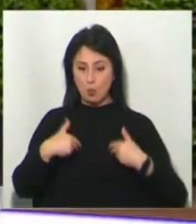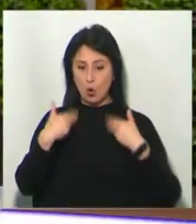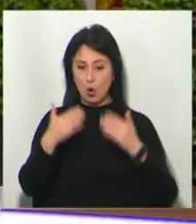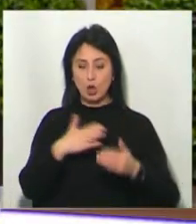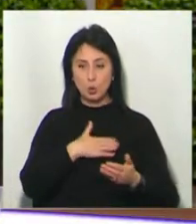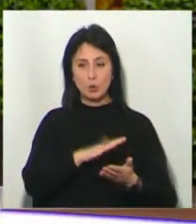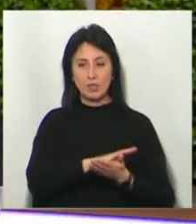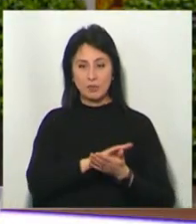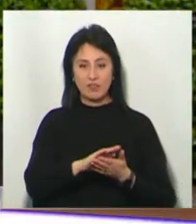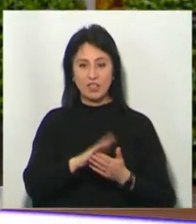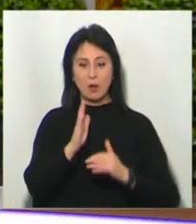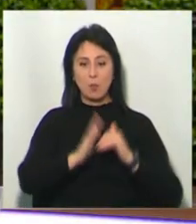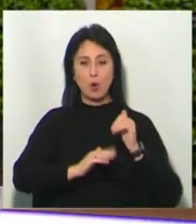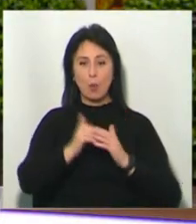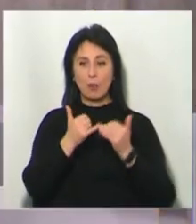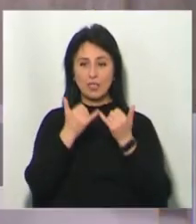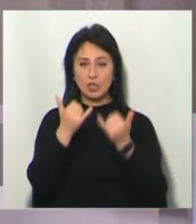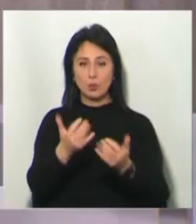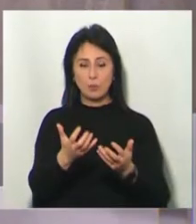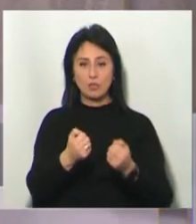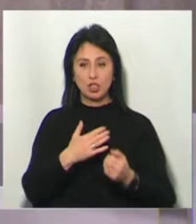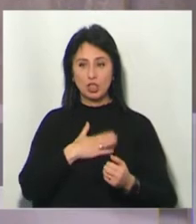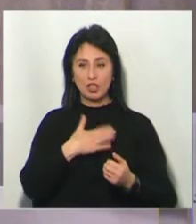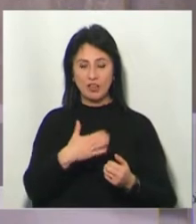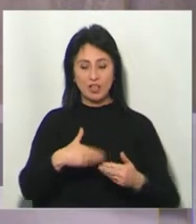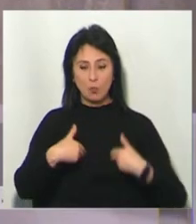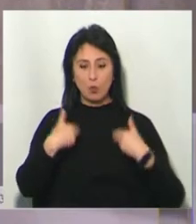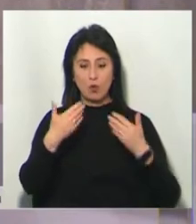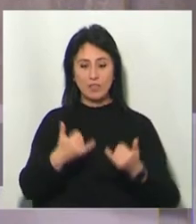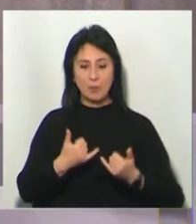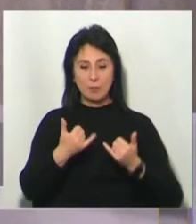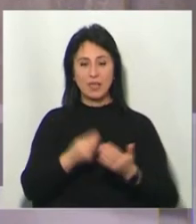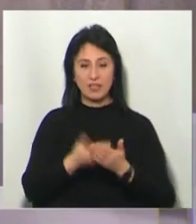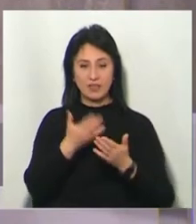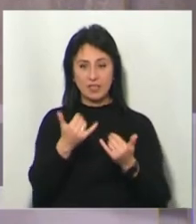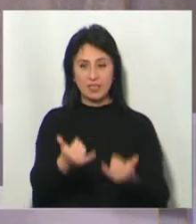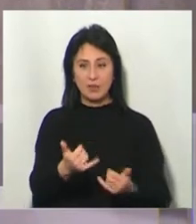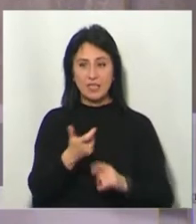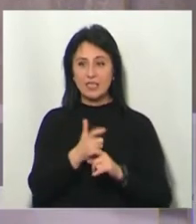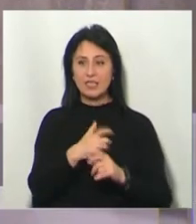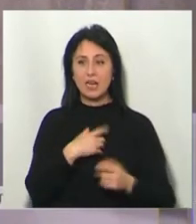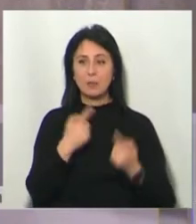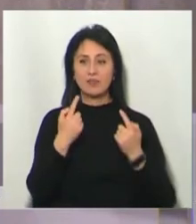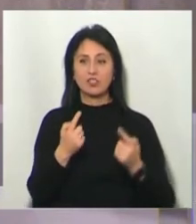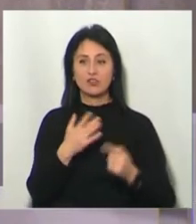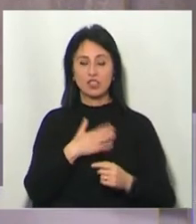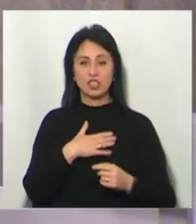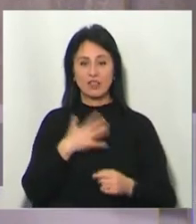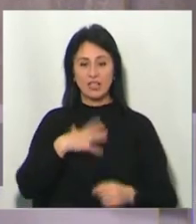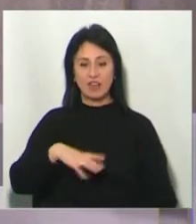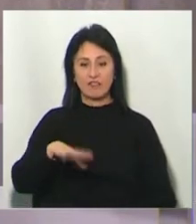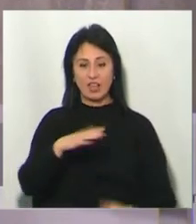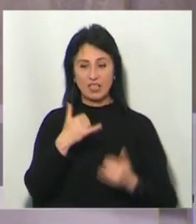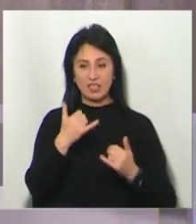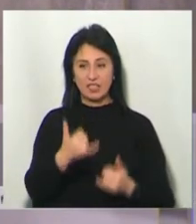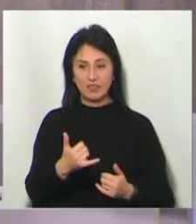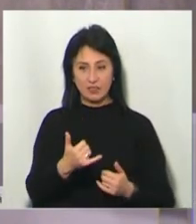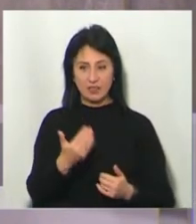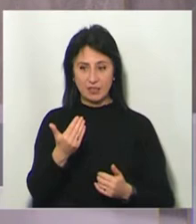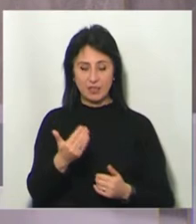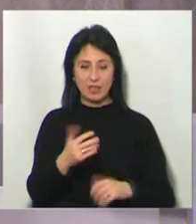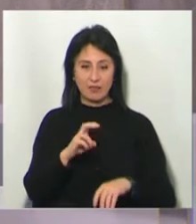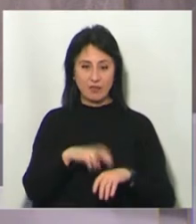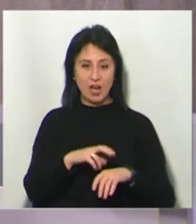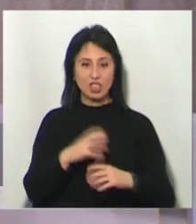mogilotsot kultsrpelat profesiulat miiget chemgan molotsvats pativisemats zalyan mnishnelovania chveni kveqnistvis da